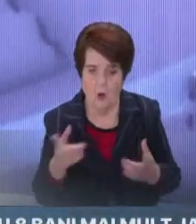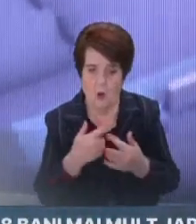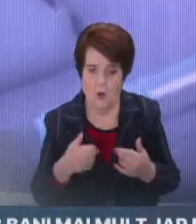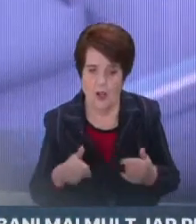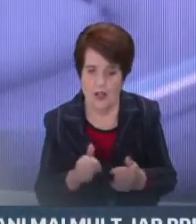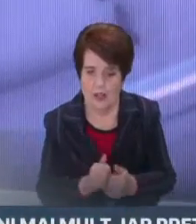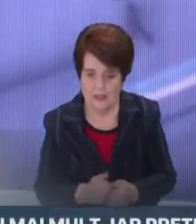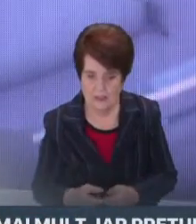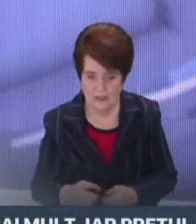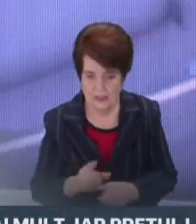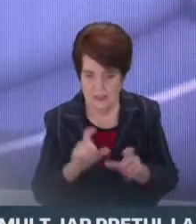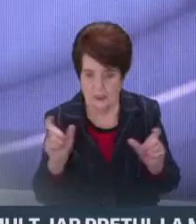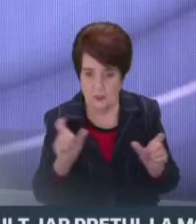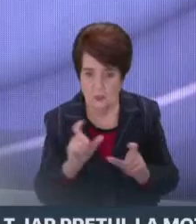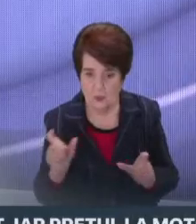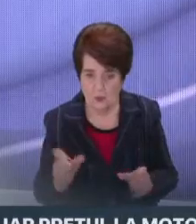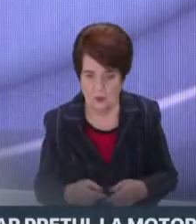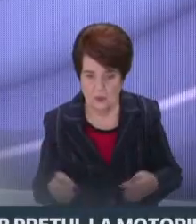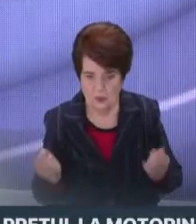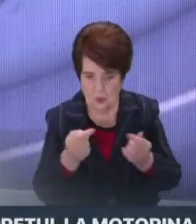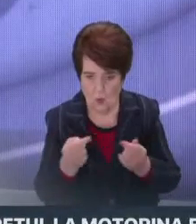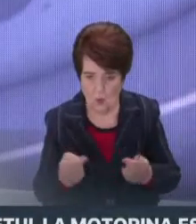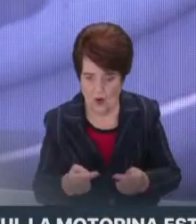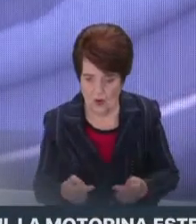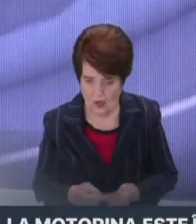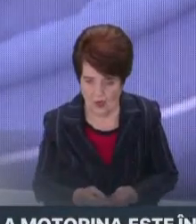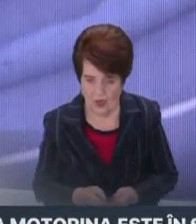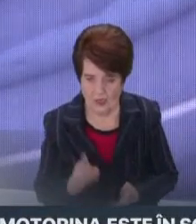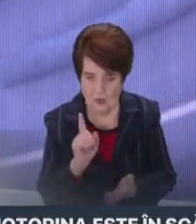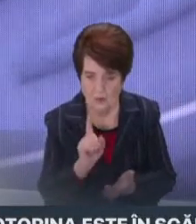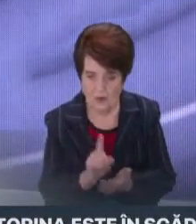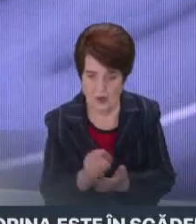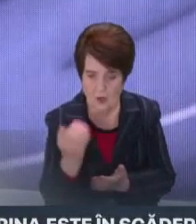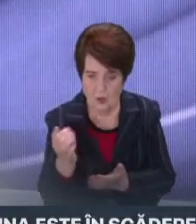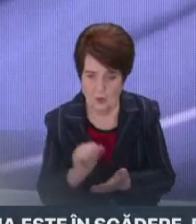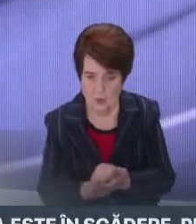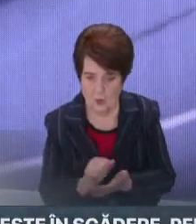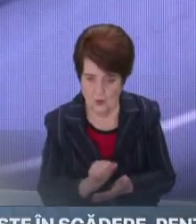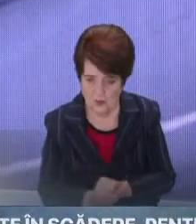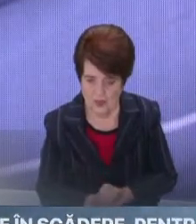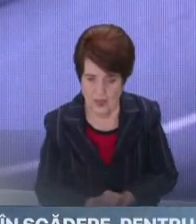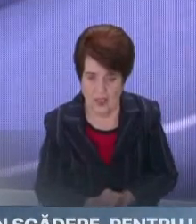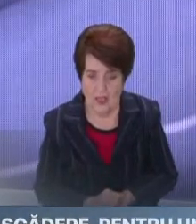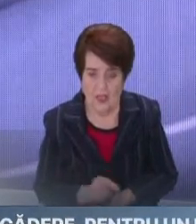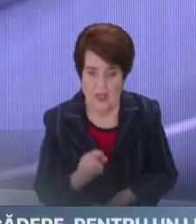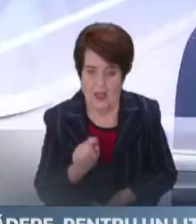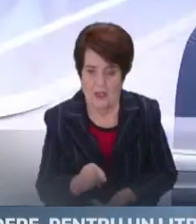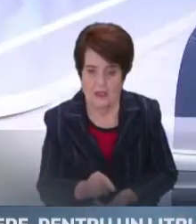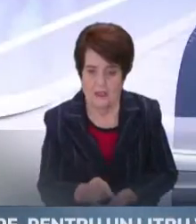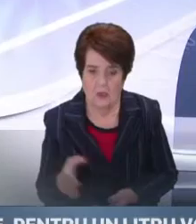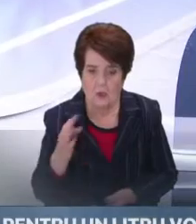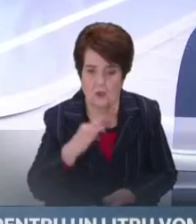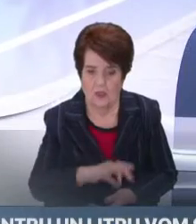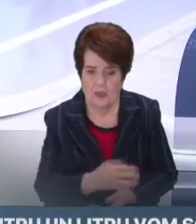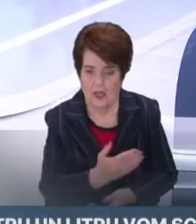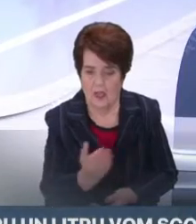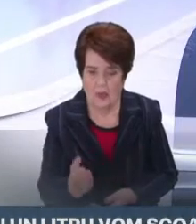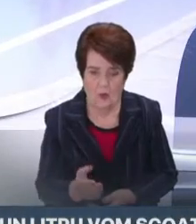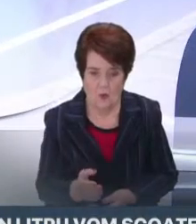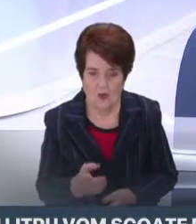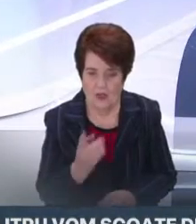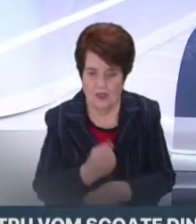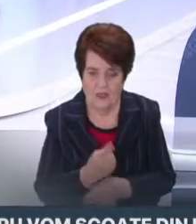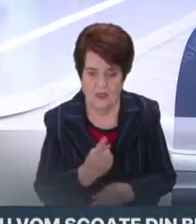organizații, instituții cu certificare. În mod obligatoriu. Este strict interzis utilizarea lor și ține